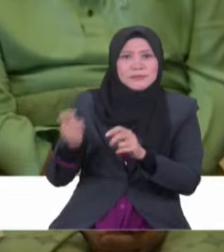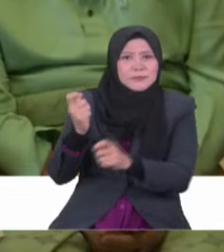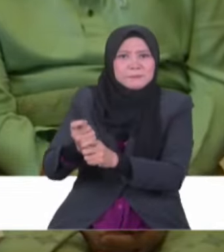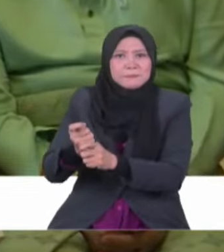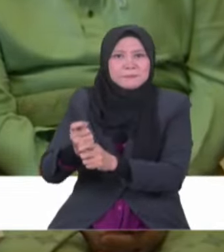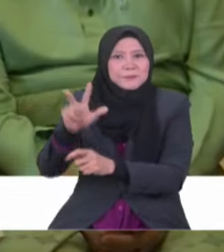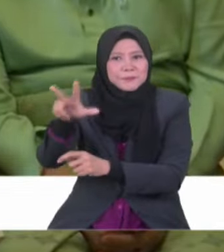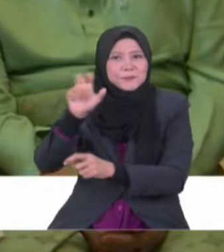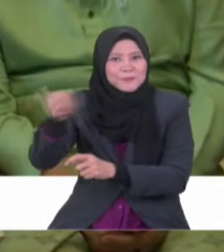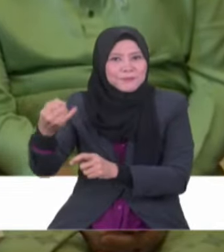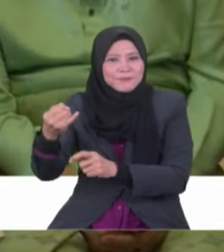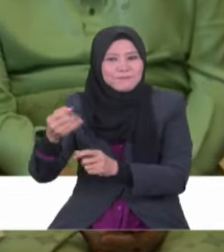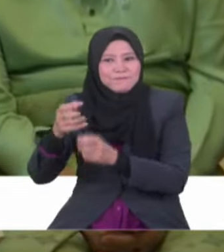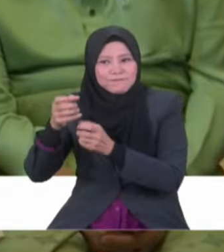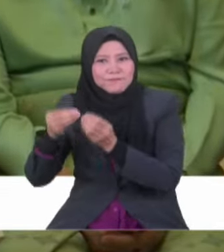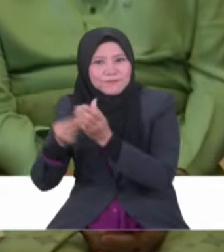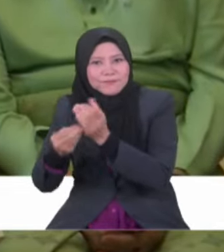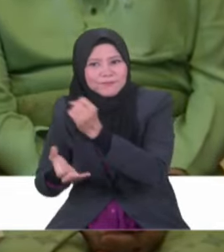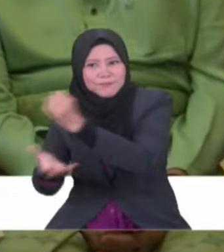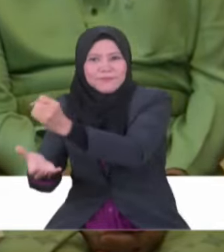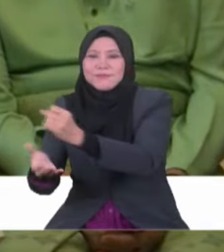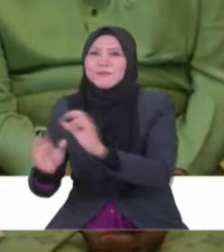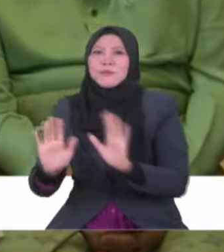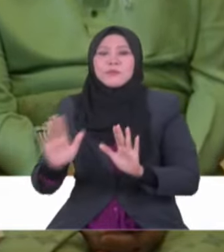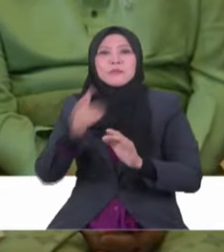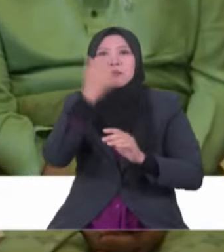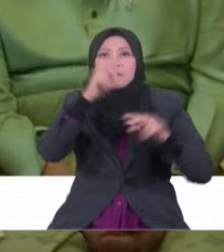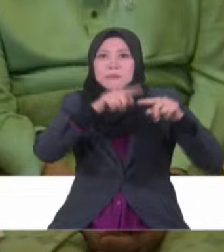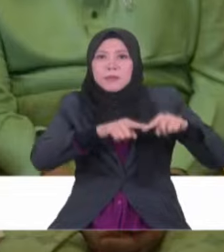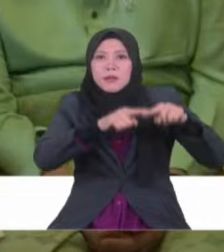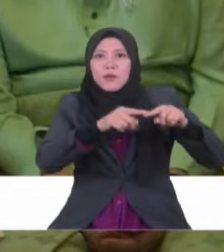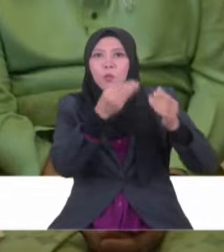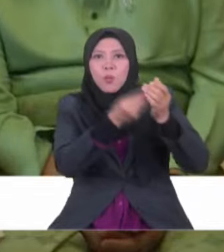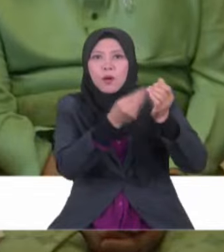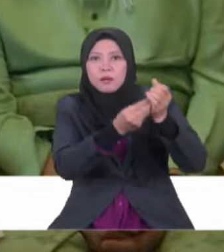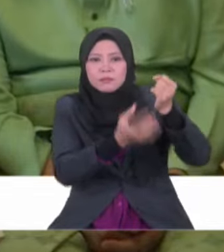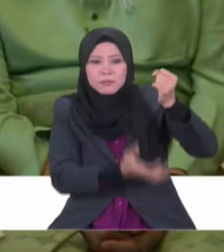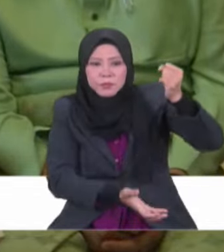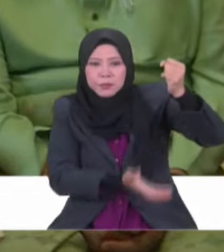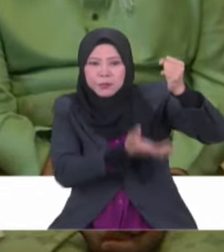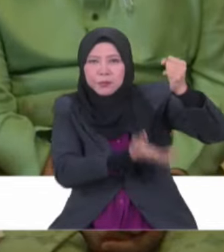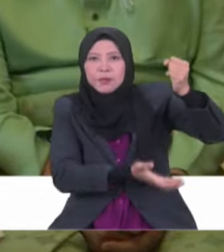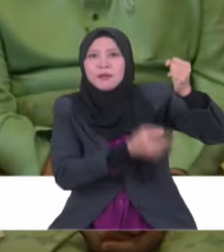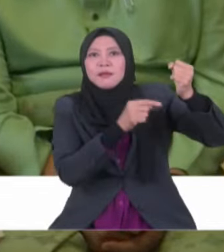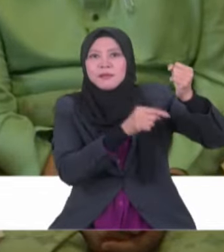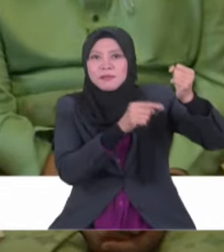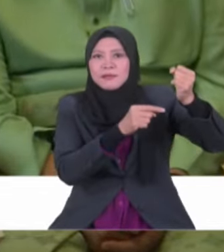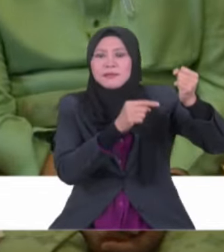itu. Ya. 300 juta itu kerana kedudukan kewangan yang terbatas dan